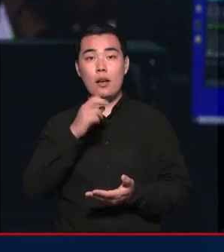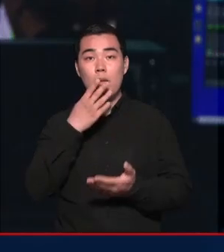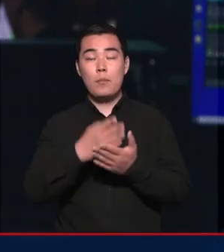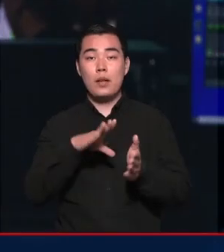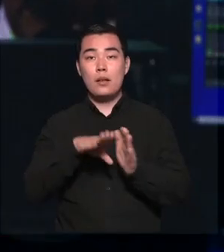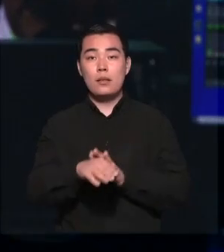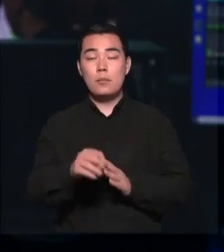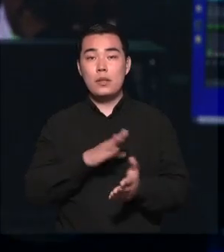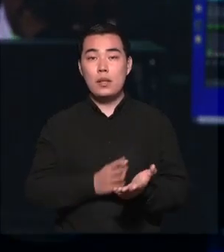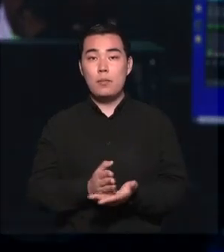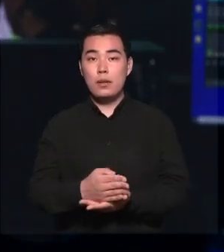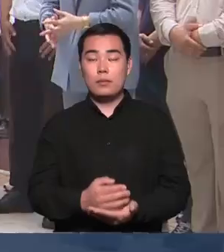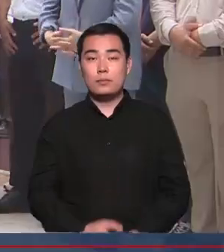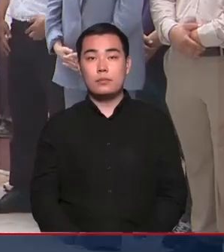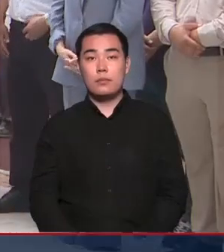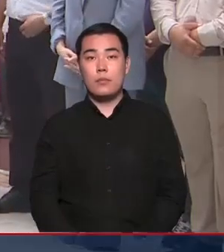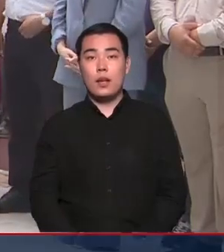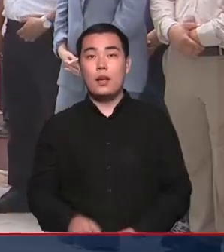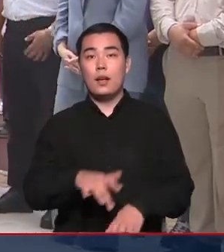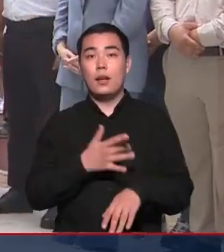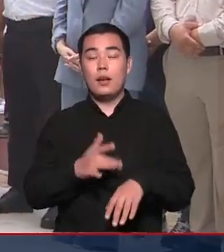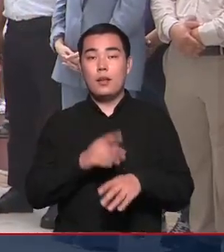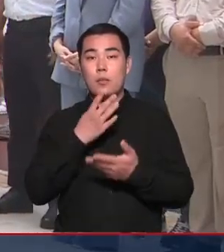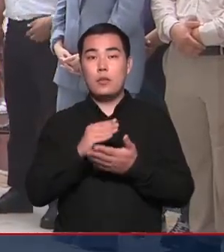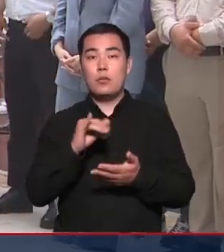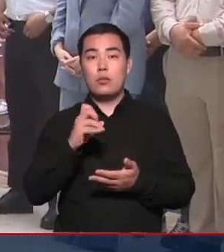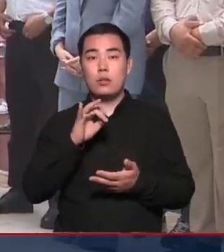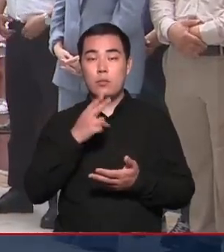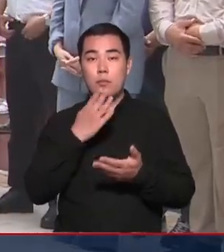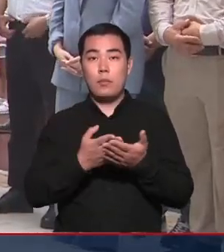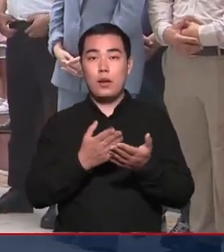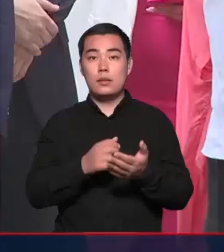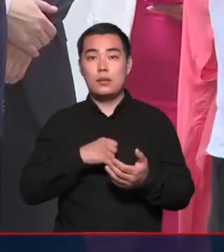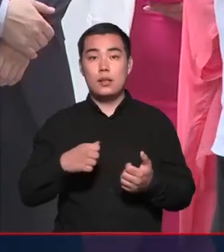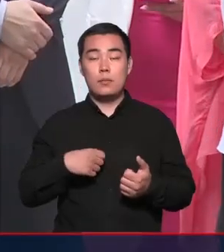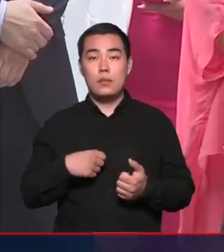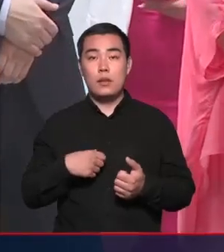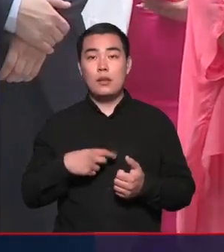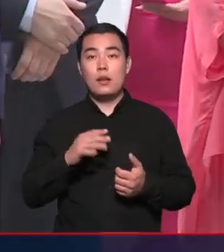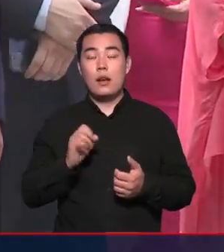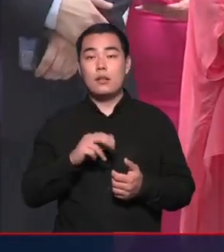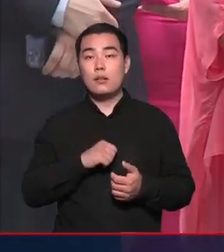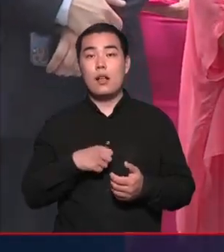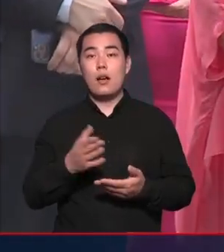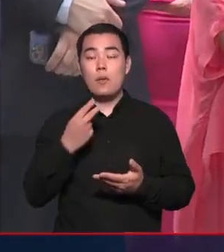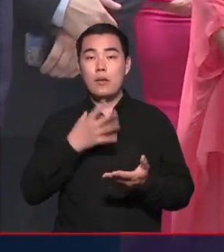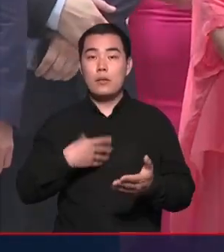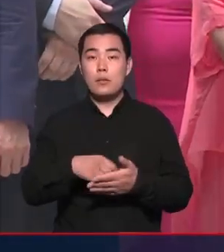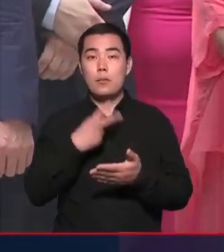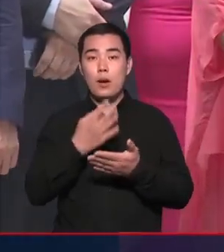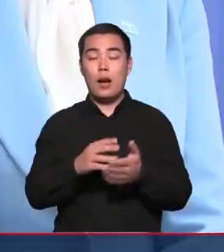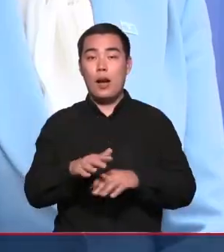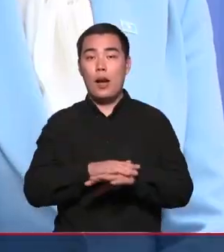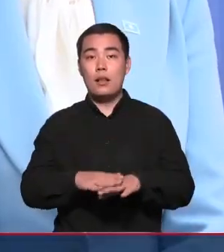қарай үлестірілген. Қалам елді түзейді, Жүсіп Баласағының сөзі қуатын жоймақ емес. Себебі қай ғасырда да басылым халықтың